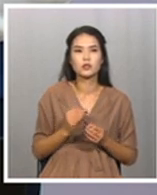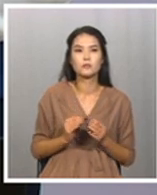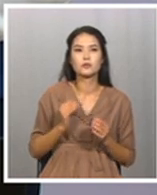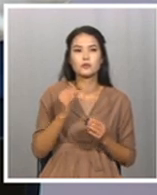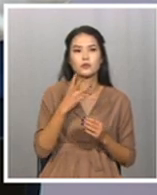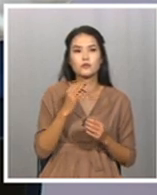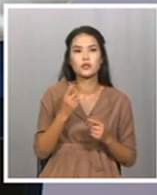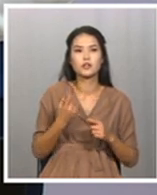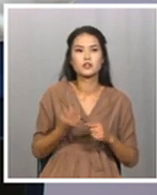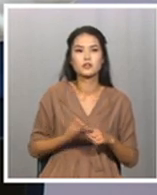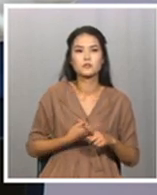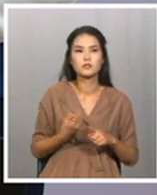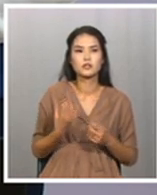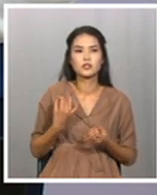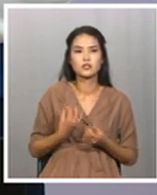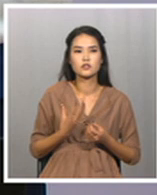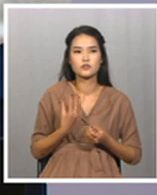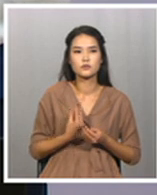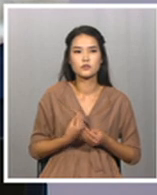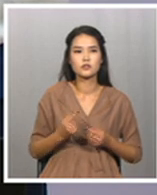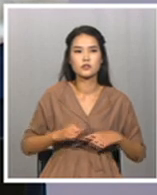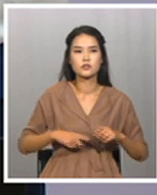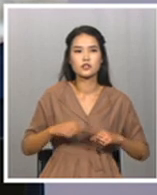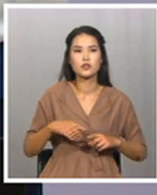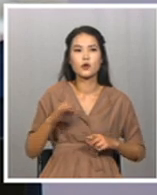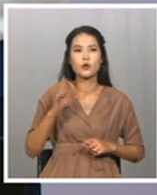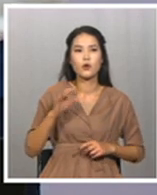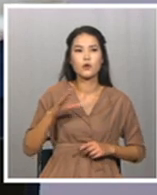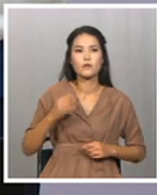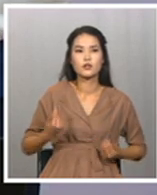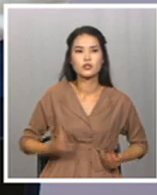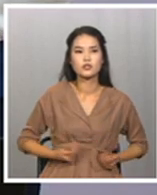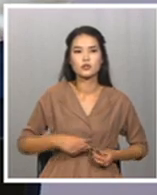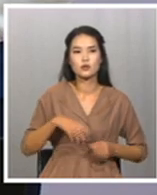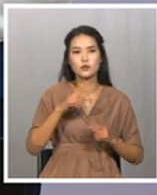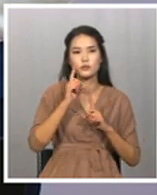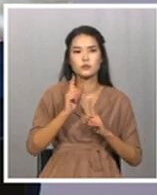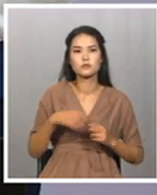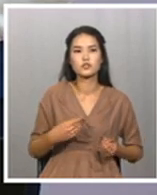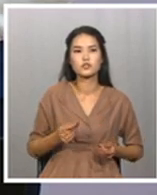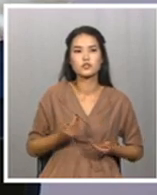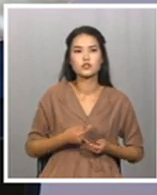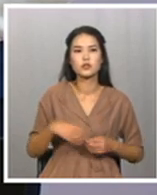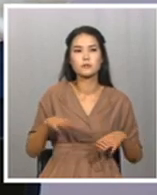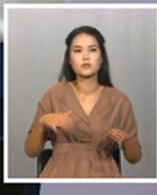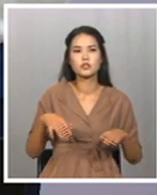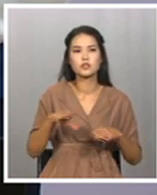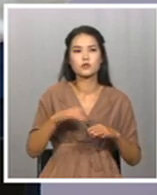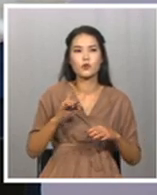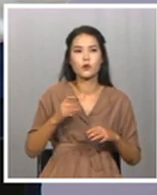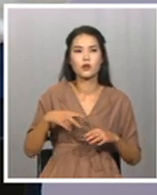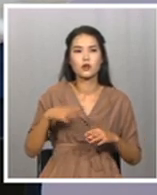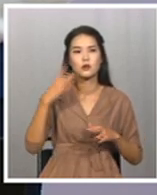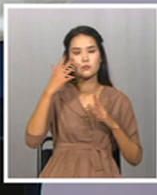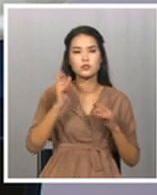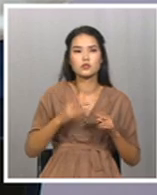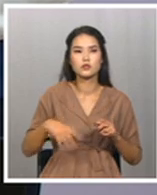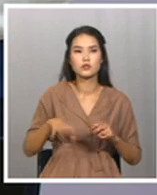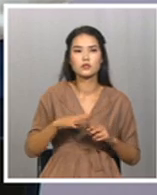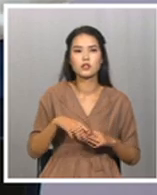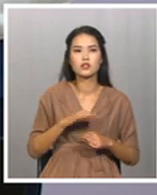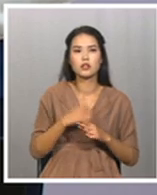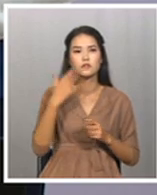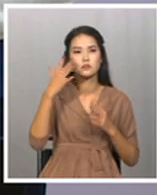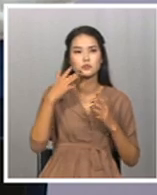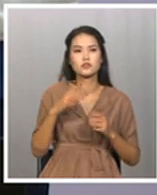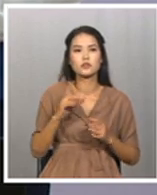имя интересов своей родины. Роевая жизнь – подобная жизни пчелиного роя. Мысль народная –